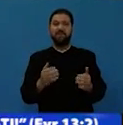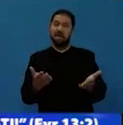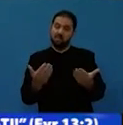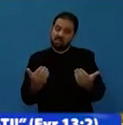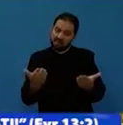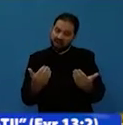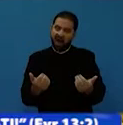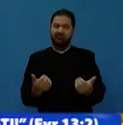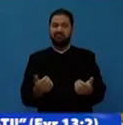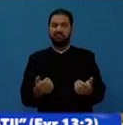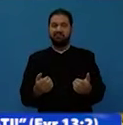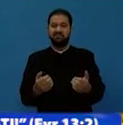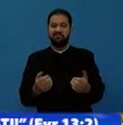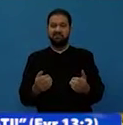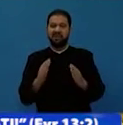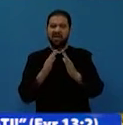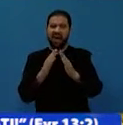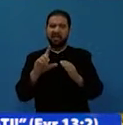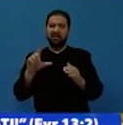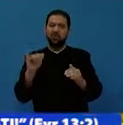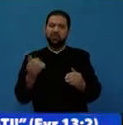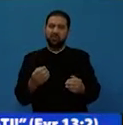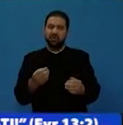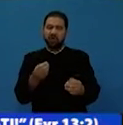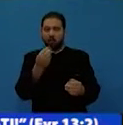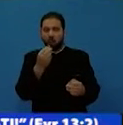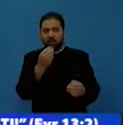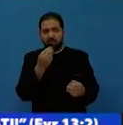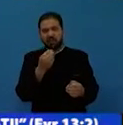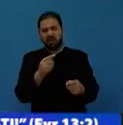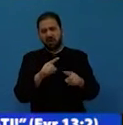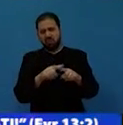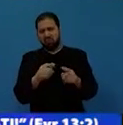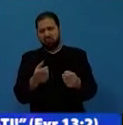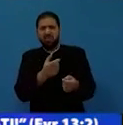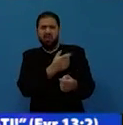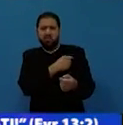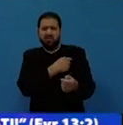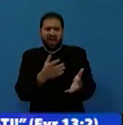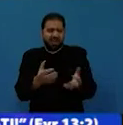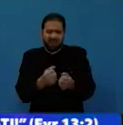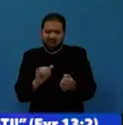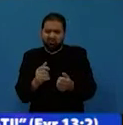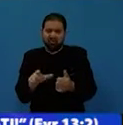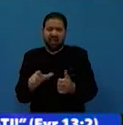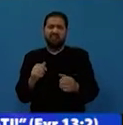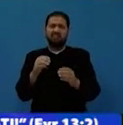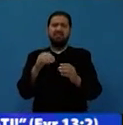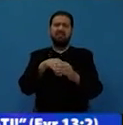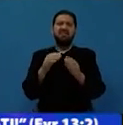primea și îi ospăta cu ce avea la îndemână,